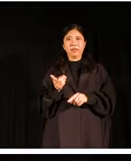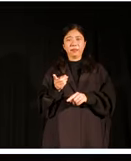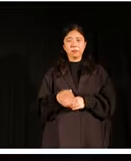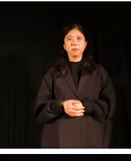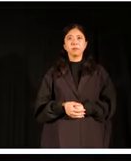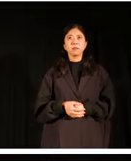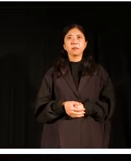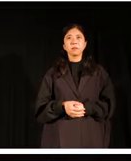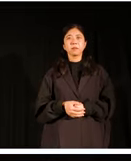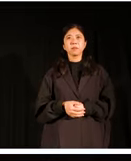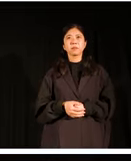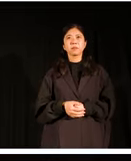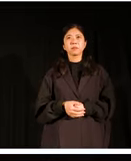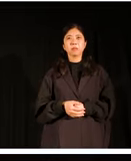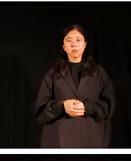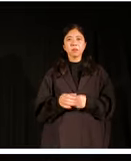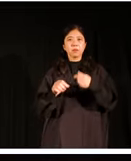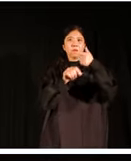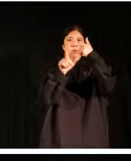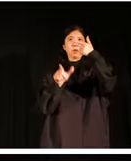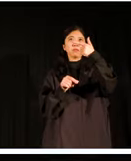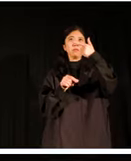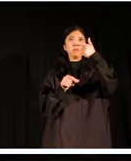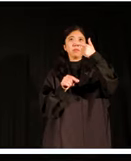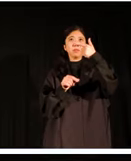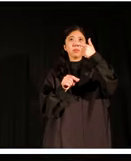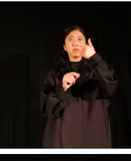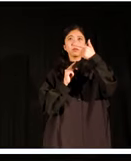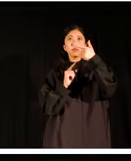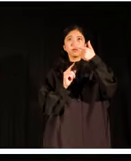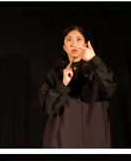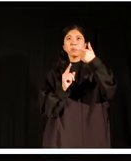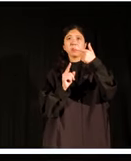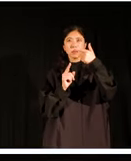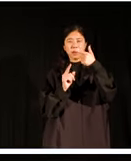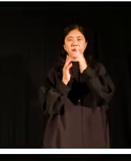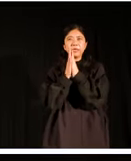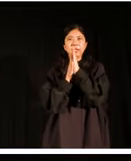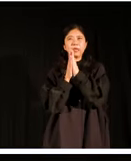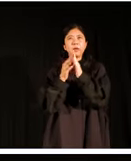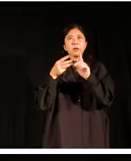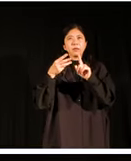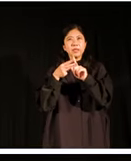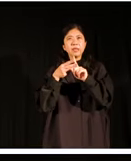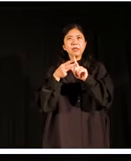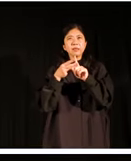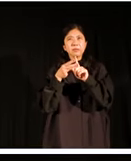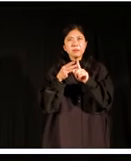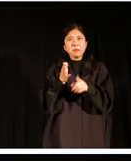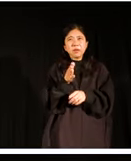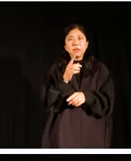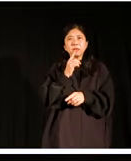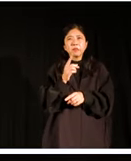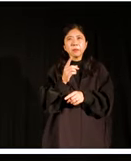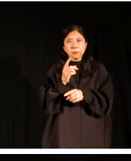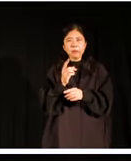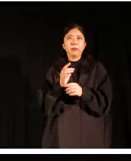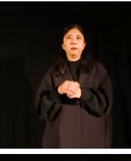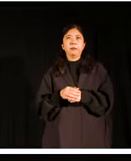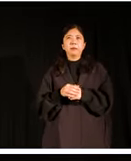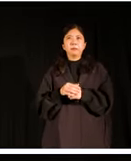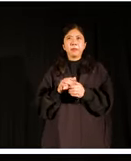沖縄でもですねえ6月のこの前後っていうのは入れの日前後っていうのはすごく平和について考えるんですが